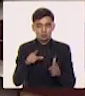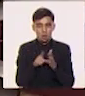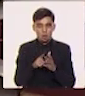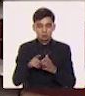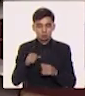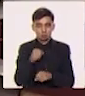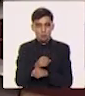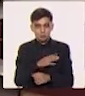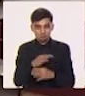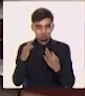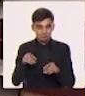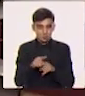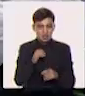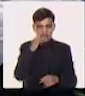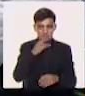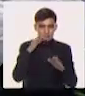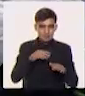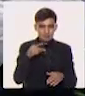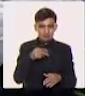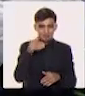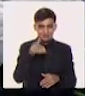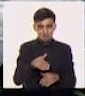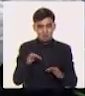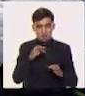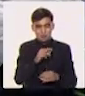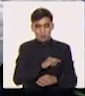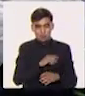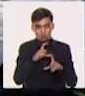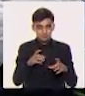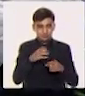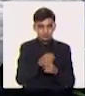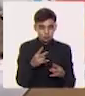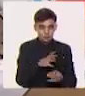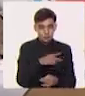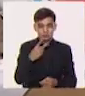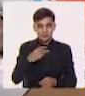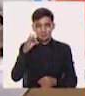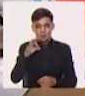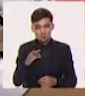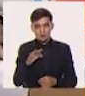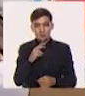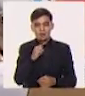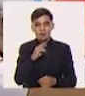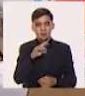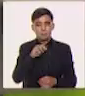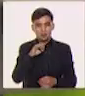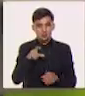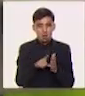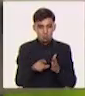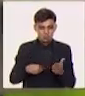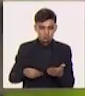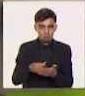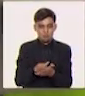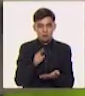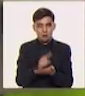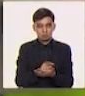Ал Қазақстандағы фабрикалар 2000 жұмысшыны қысқартуға мәжбүр болса да 20%-дық корпоративті табыс салығын төлеуді